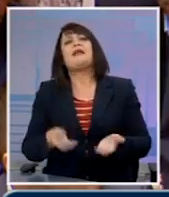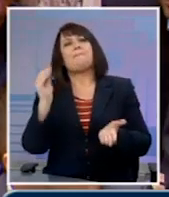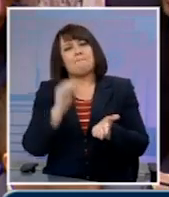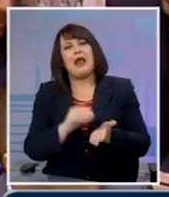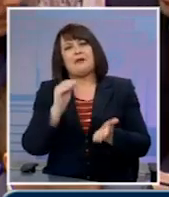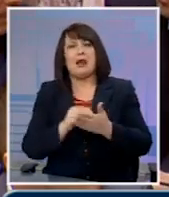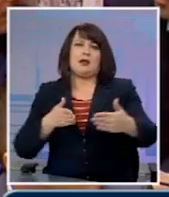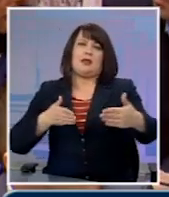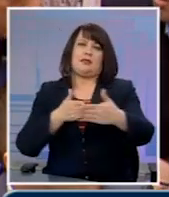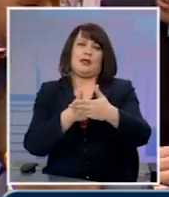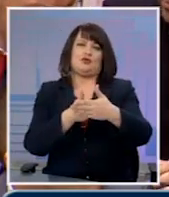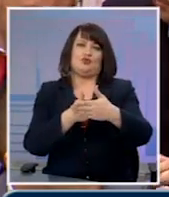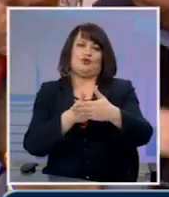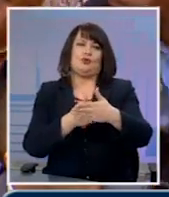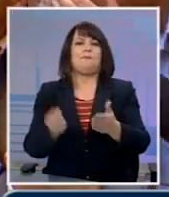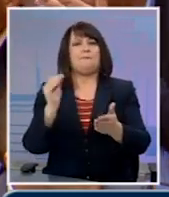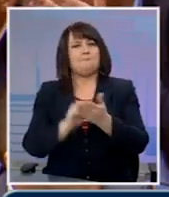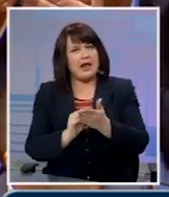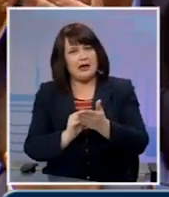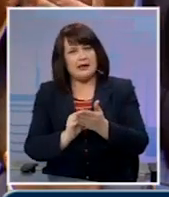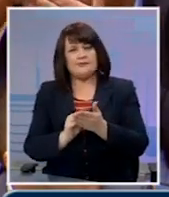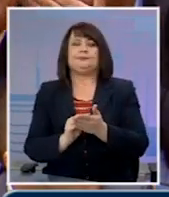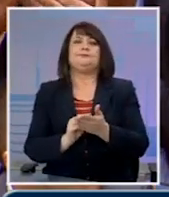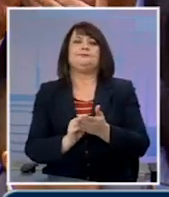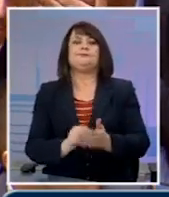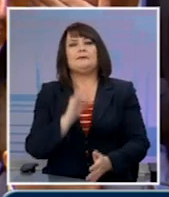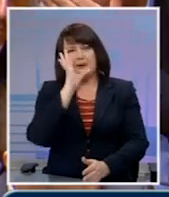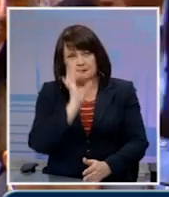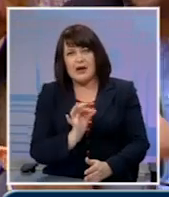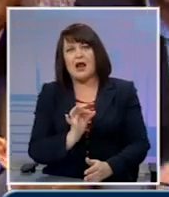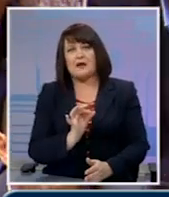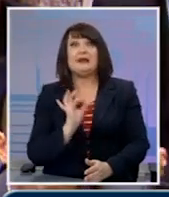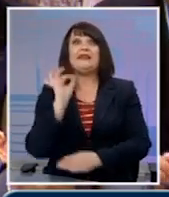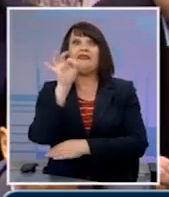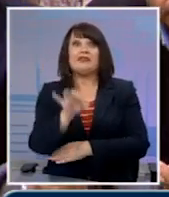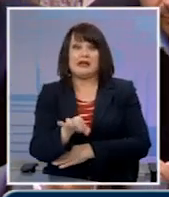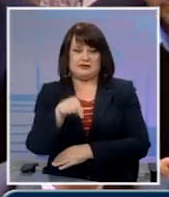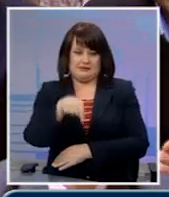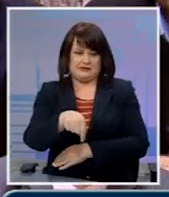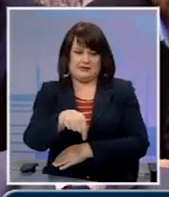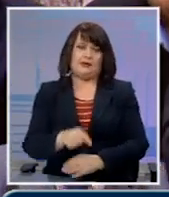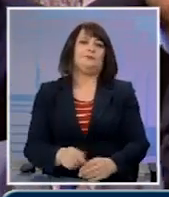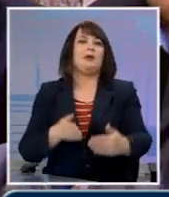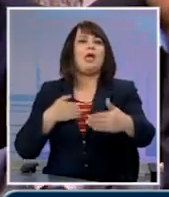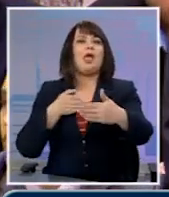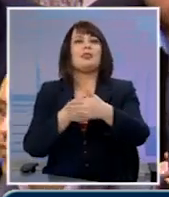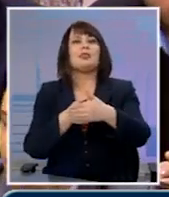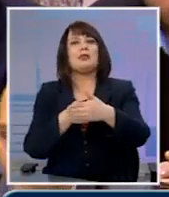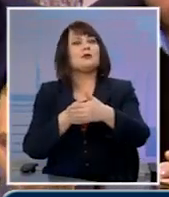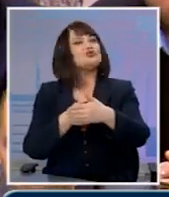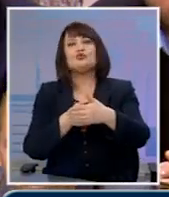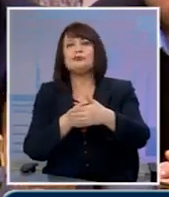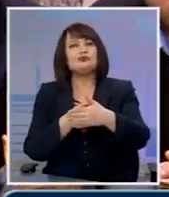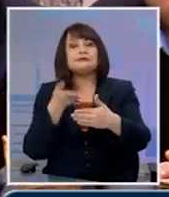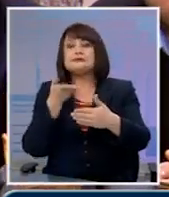σε νέο αδιέξοδο στο αδιέξοδο στο οποίο πράγματι οδηγηθήκαμε σήμερα σε ένα διέξοδο το